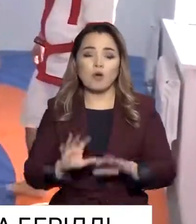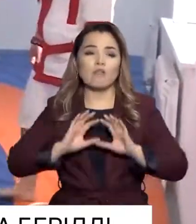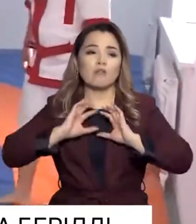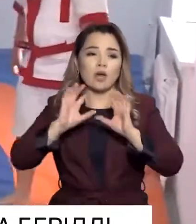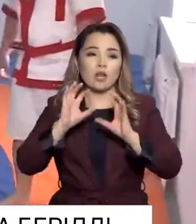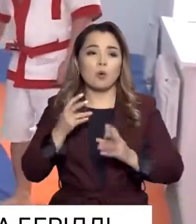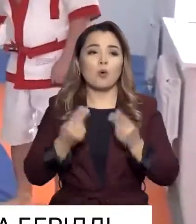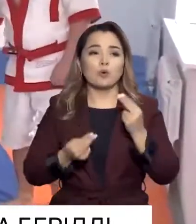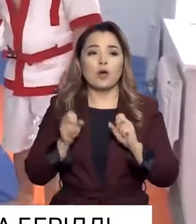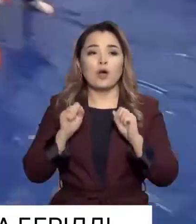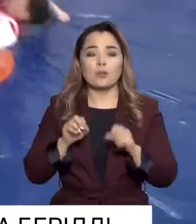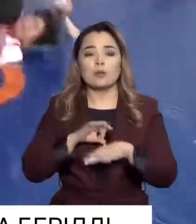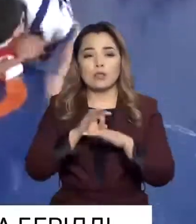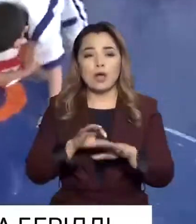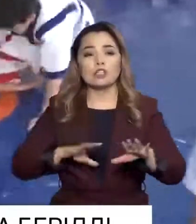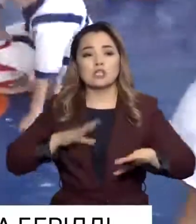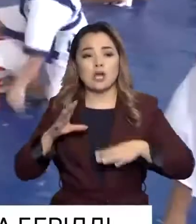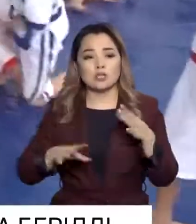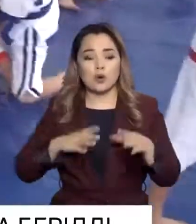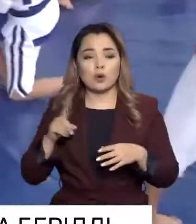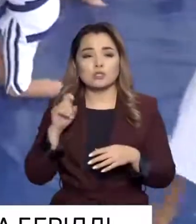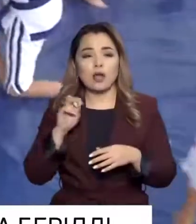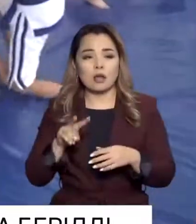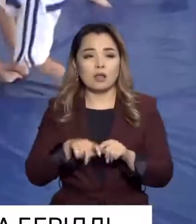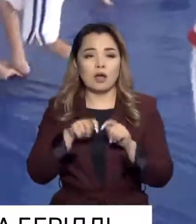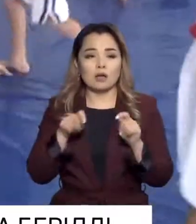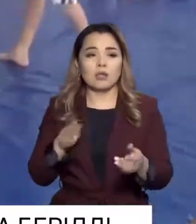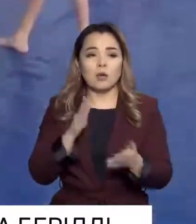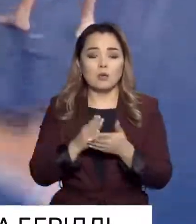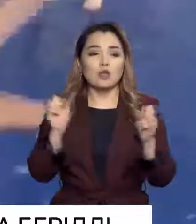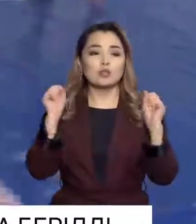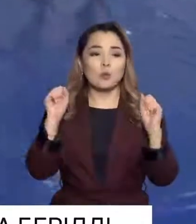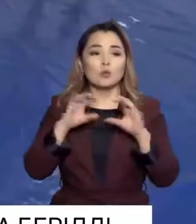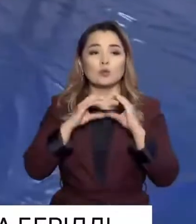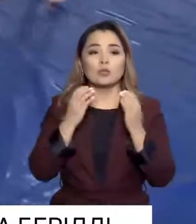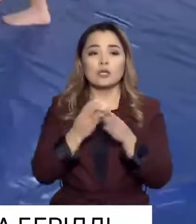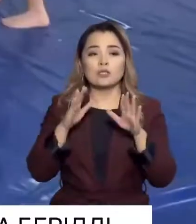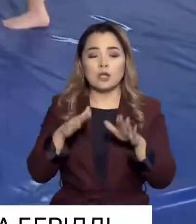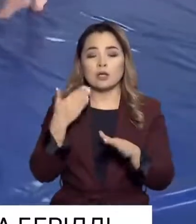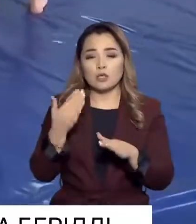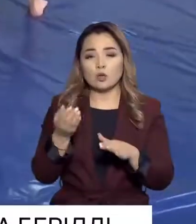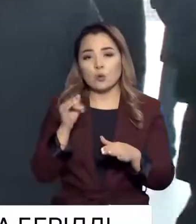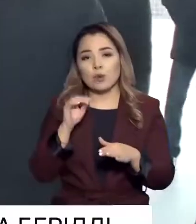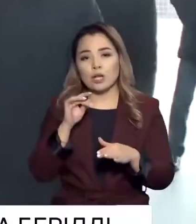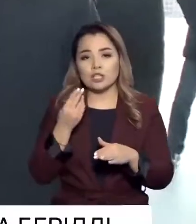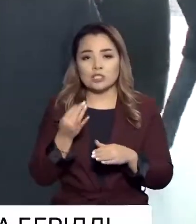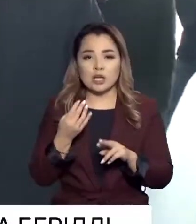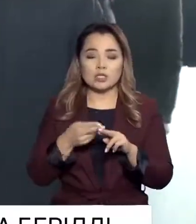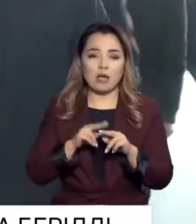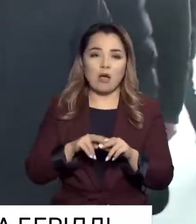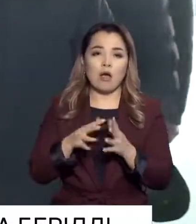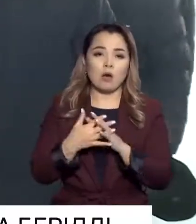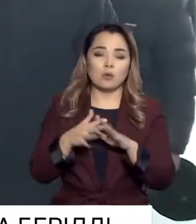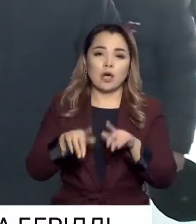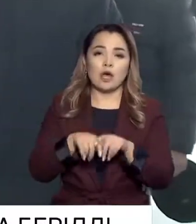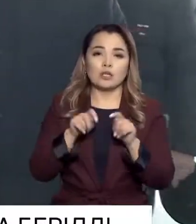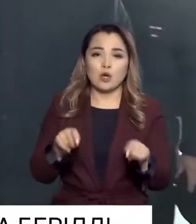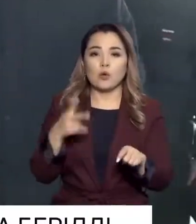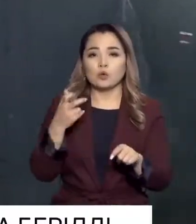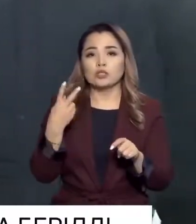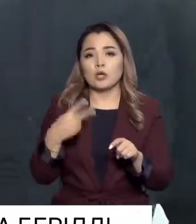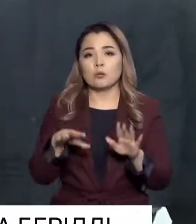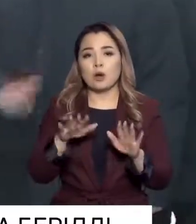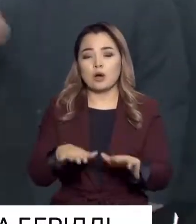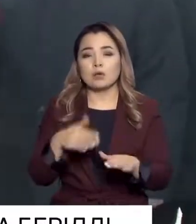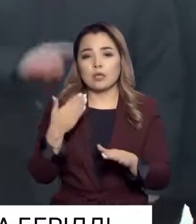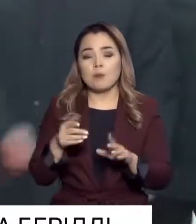айналысуға болады. Сондай-ақ жаттығу залы жасақталған, дәл осындай спорт кешені көршілес Шұбарши ауылында да ашылды. Сондай-ақ 320